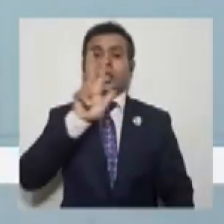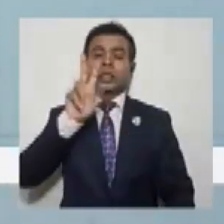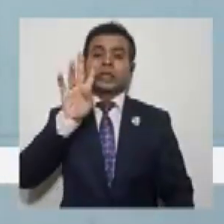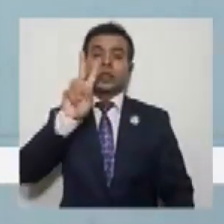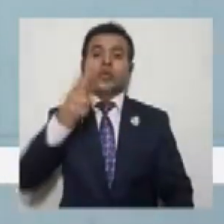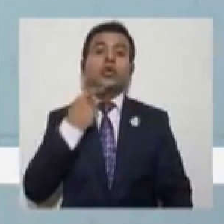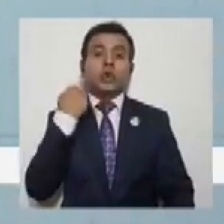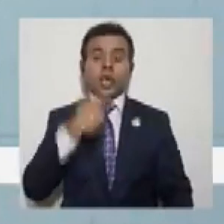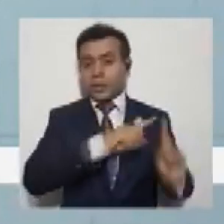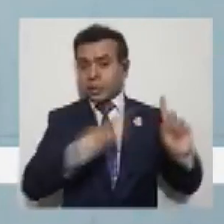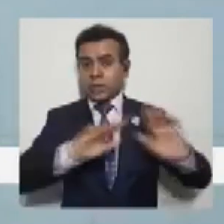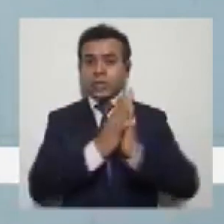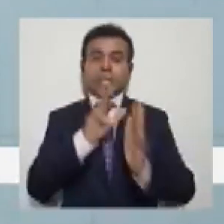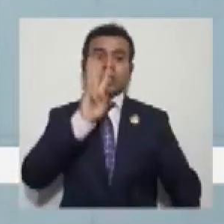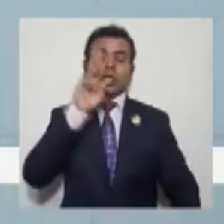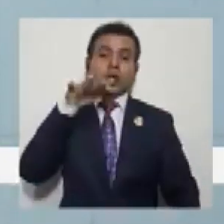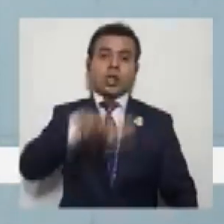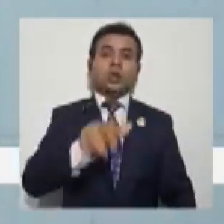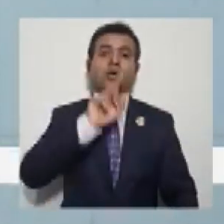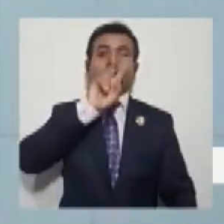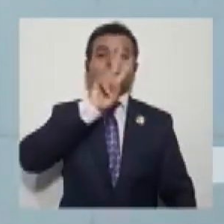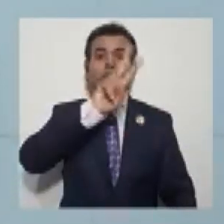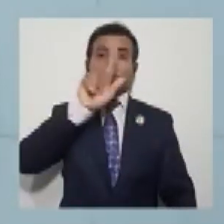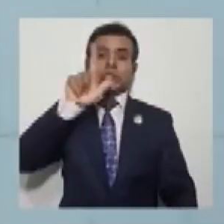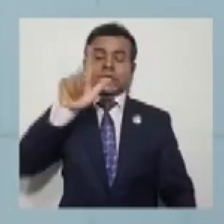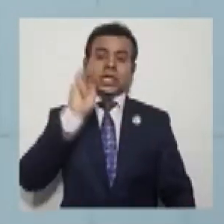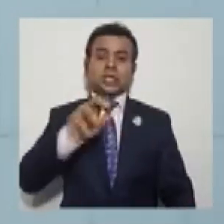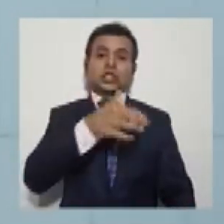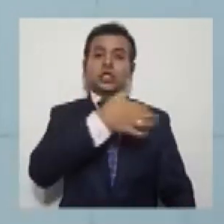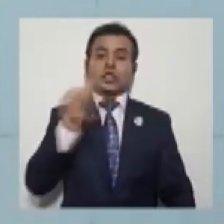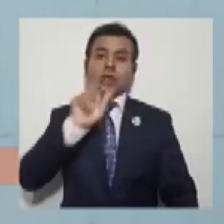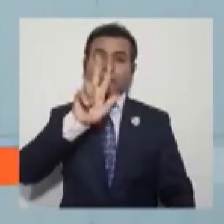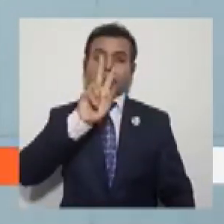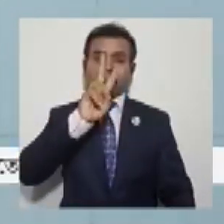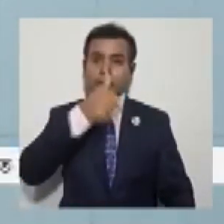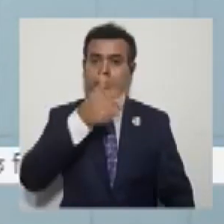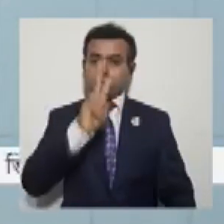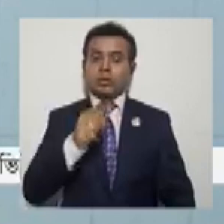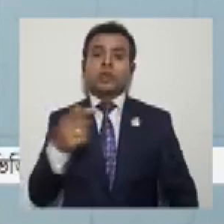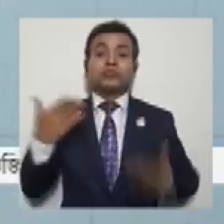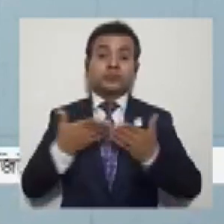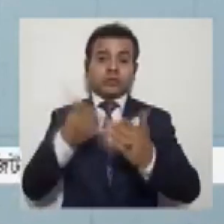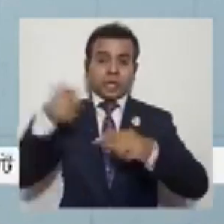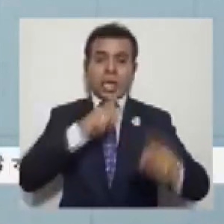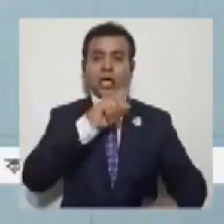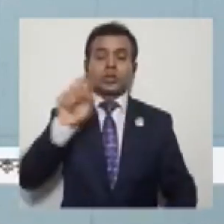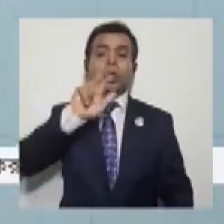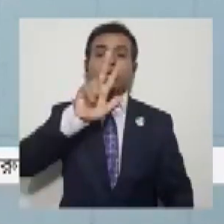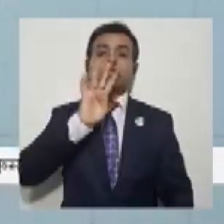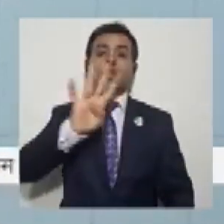14,486 জনকে সমুদ্র বন্দরে স্ক্রিনিং করা হয়েছে। সর্বমোট স্ক্রিনিং হয়েছে 24 ঘন্টায় 430 জন এবং এ পর্যন্ত